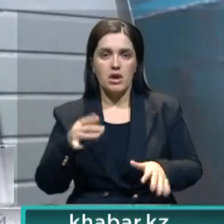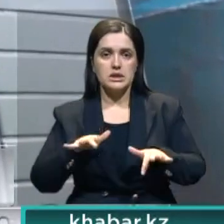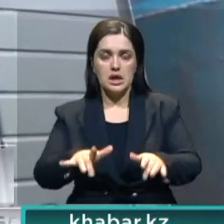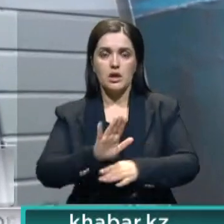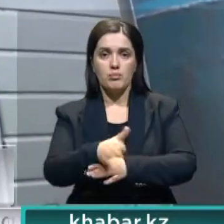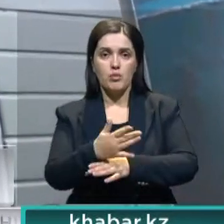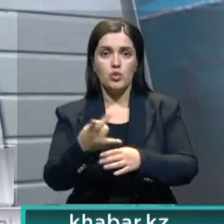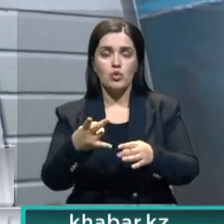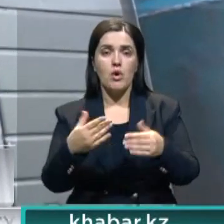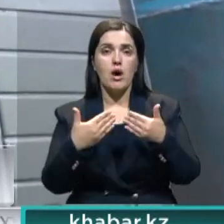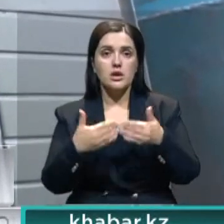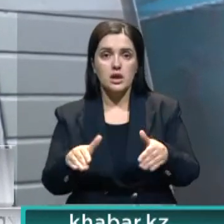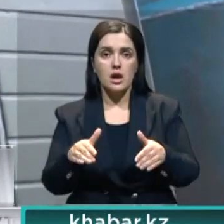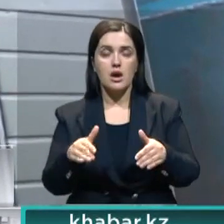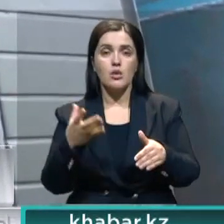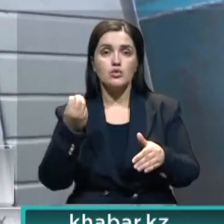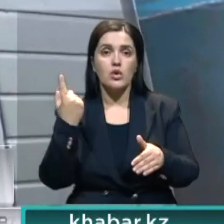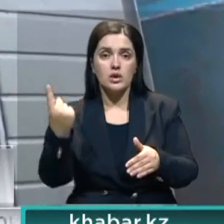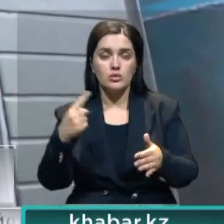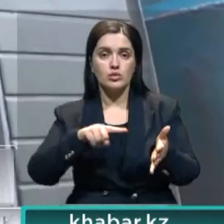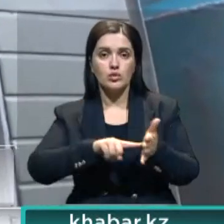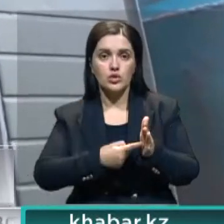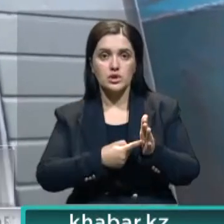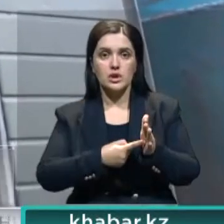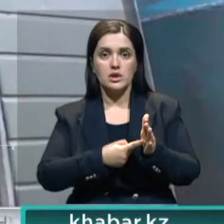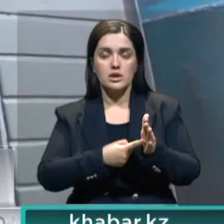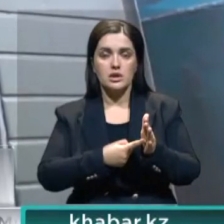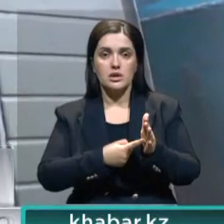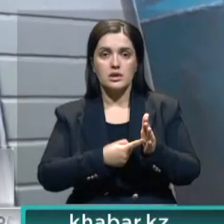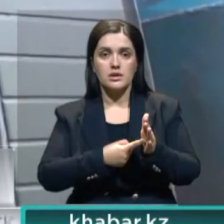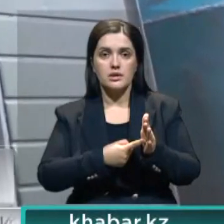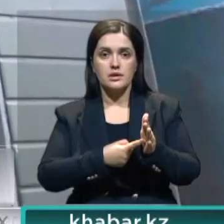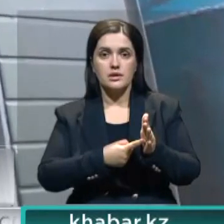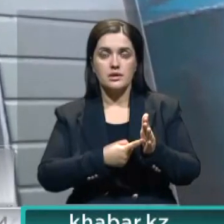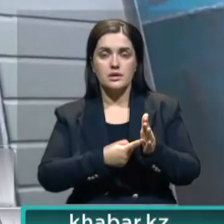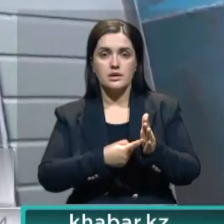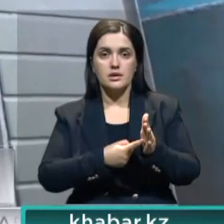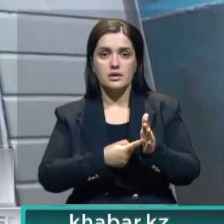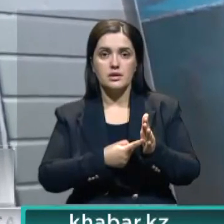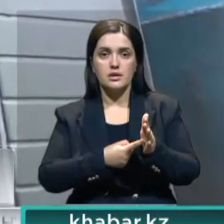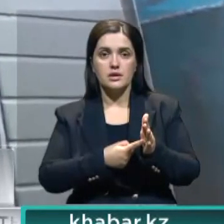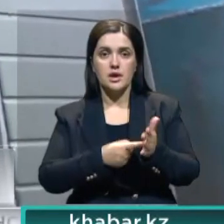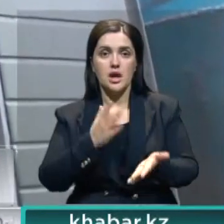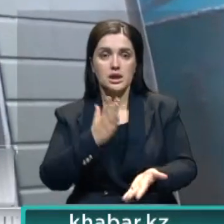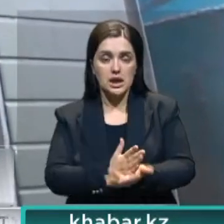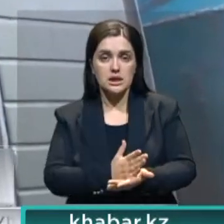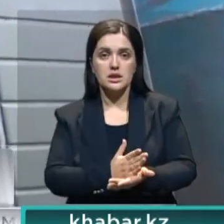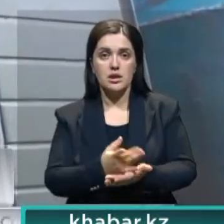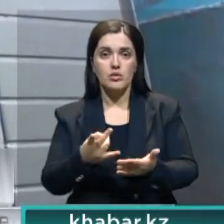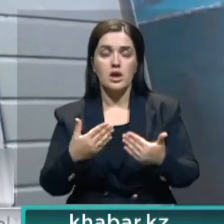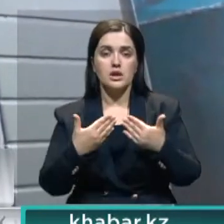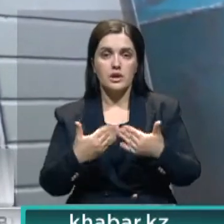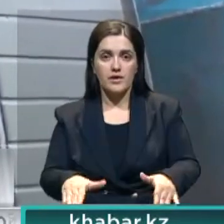надо открывать вон на левом берегу еще. Есть тупики, вон, мостотряд есть, вот на линии есть повышенные тупики. Открывать